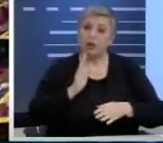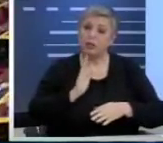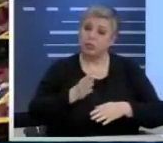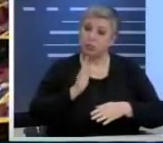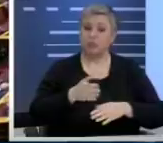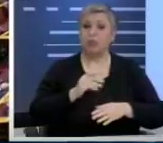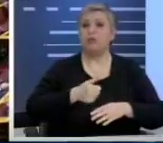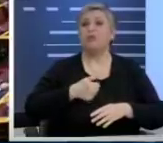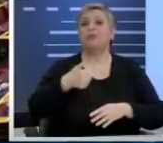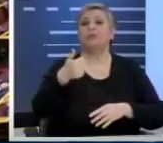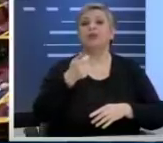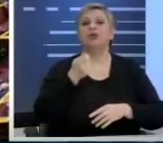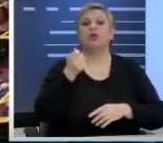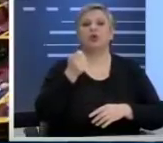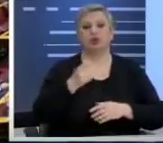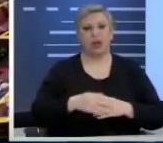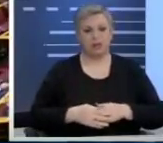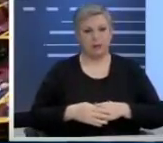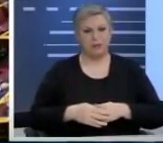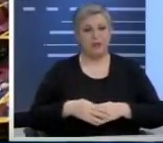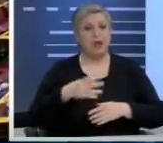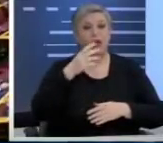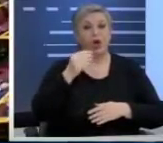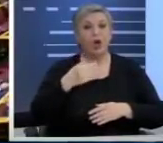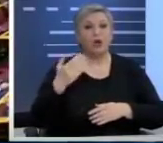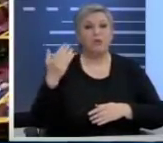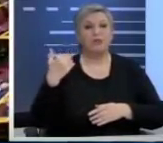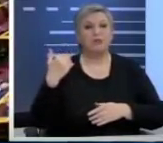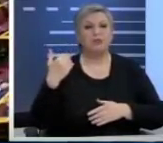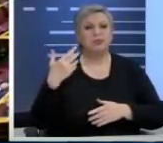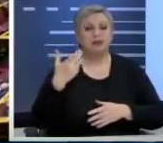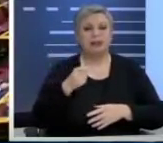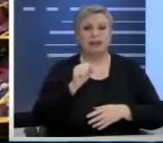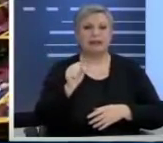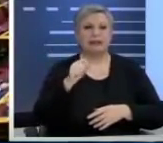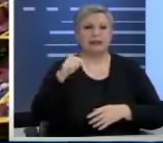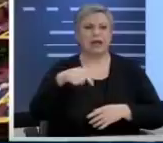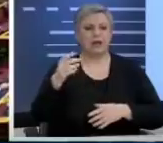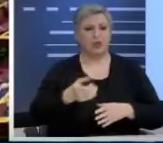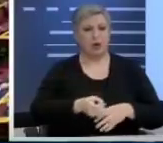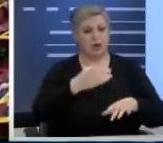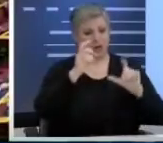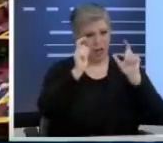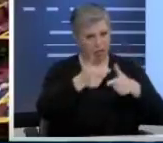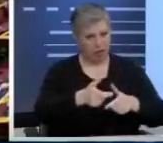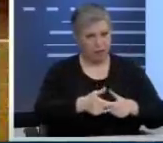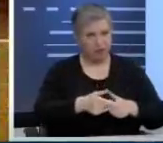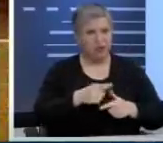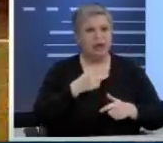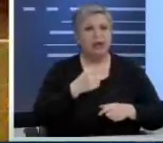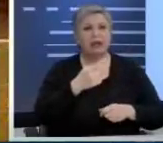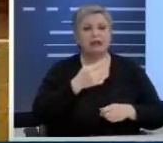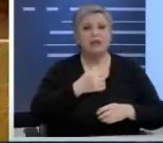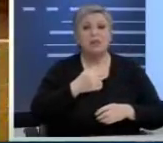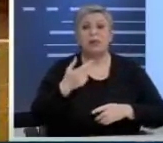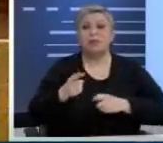Γιατί όπως είπε ο κύριος Σταϊκούρας σε μια πρόταση αμίμητη, είχαμε συμφωνήσει ρυθμούς